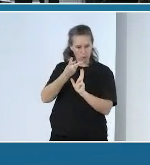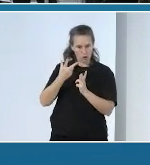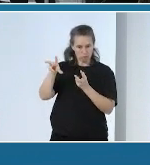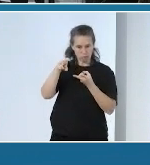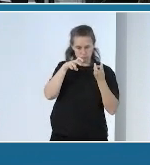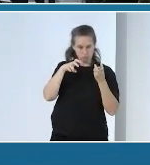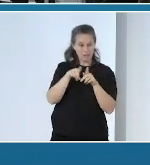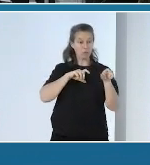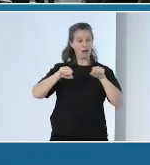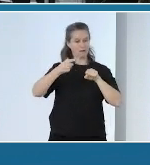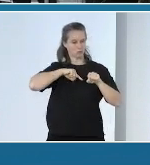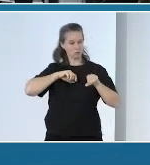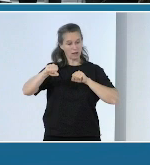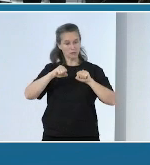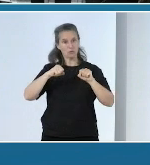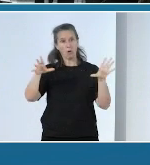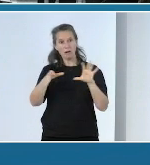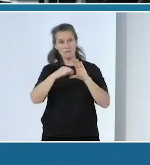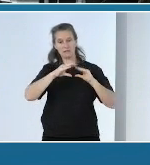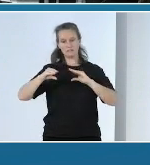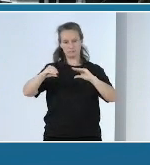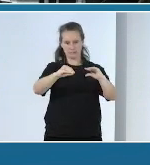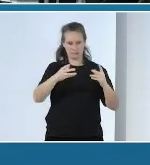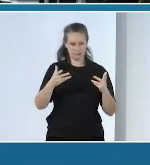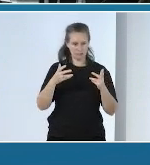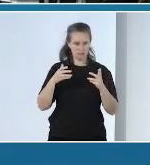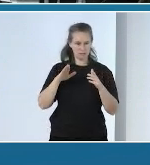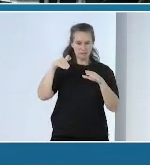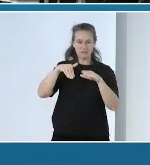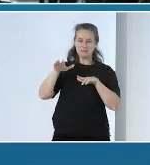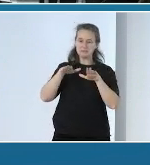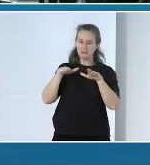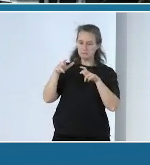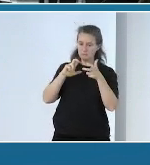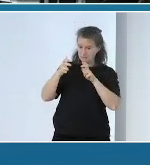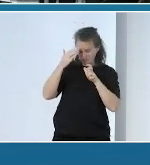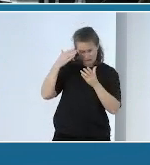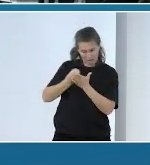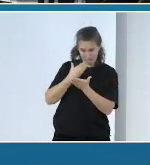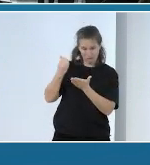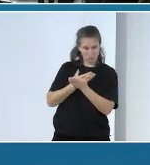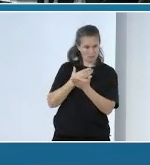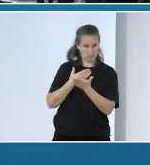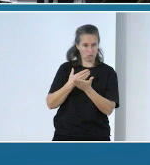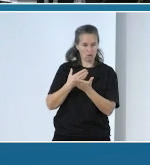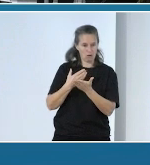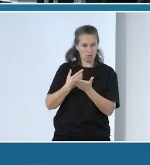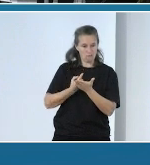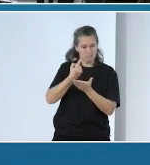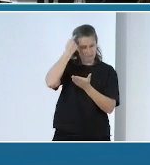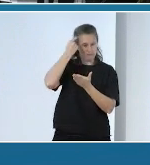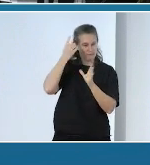donc de notre action dans l'espace. Et s'il n'y a pas d'informations vestibulaires qui vont dans